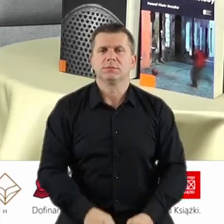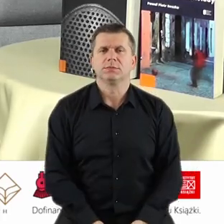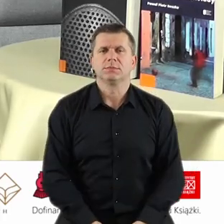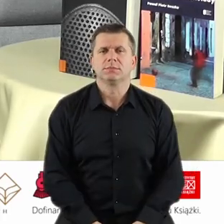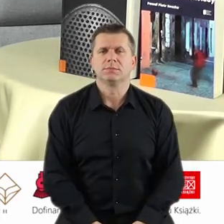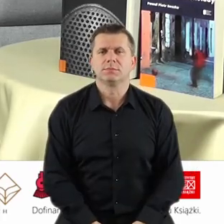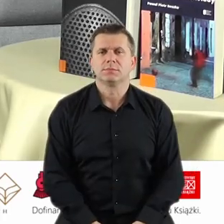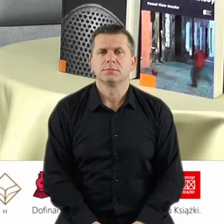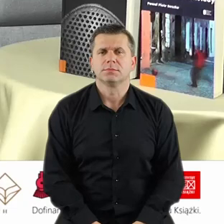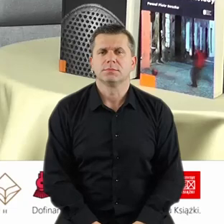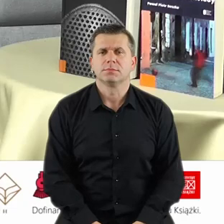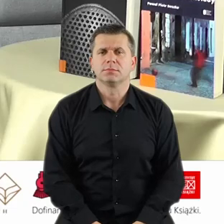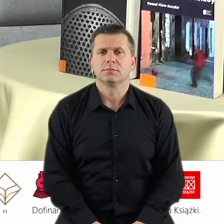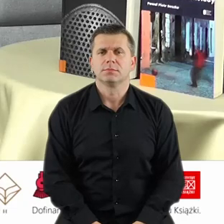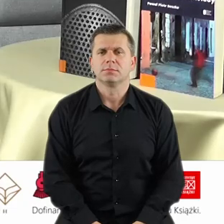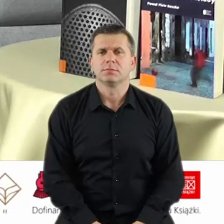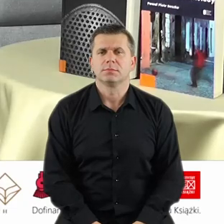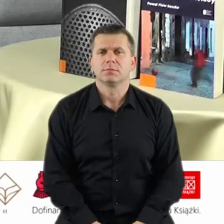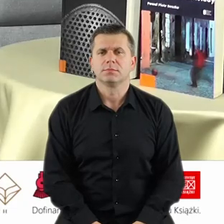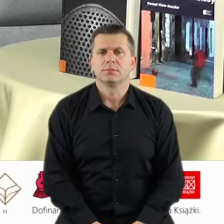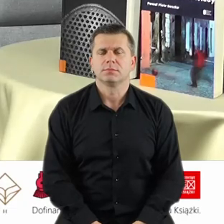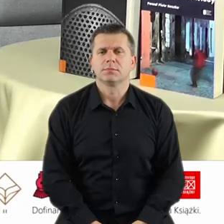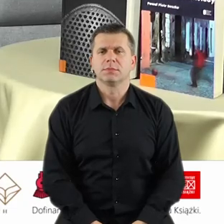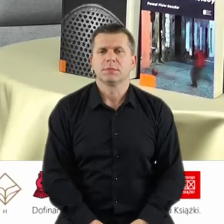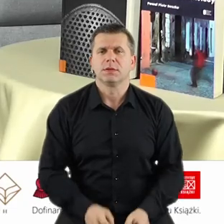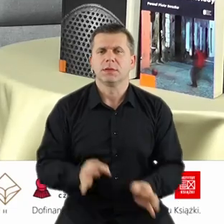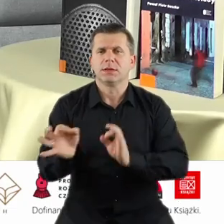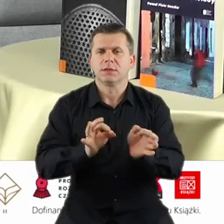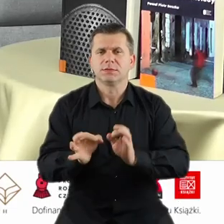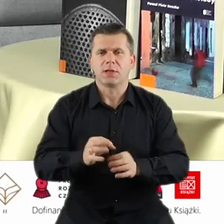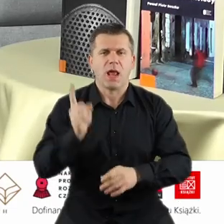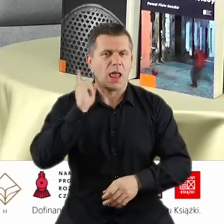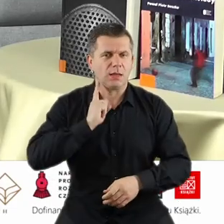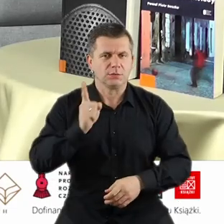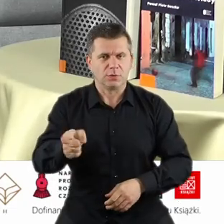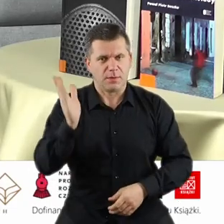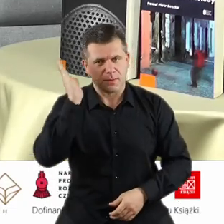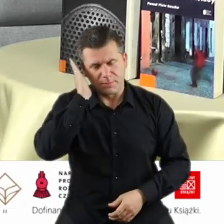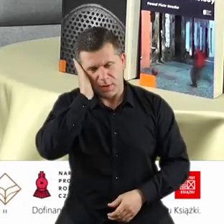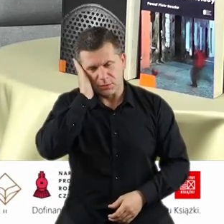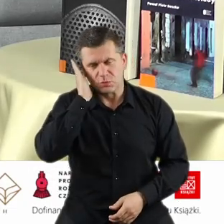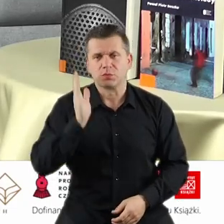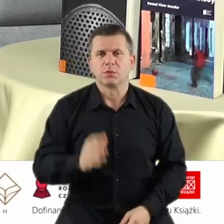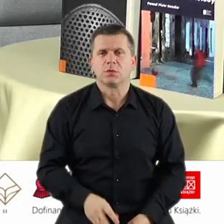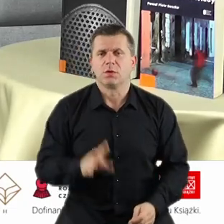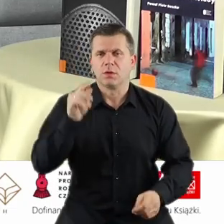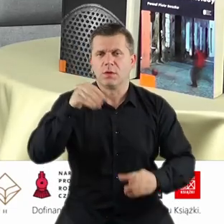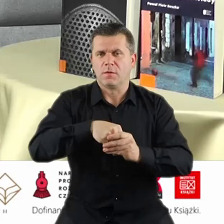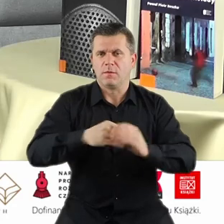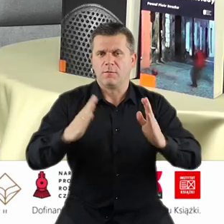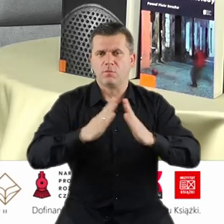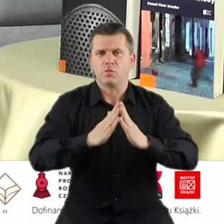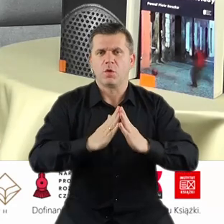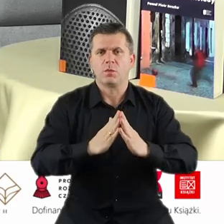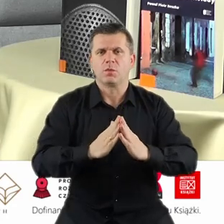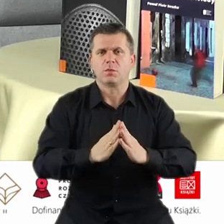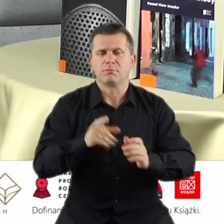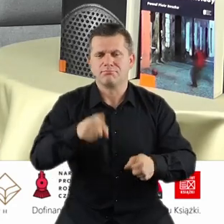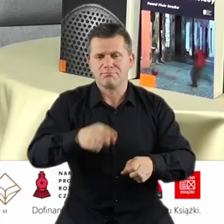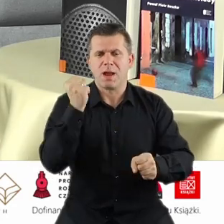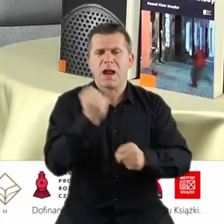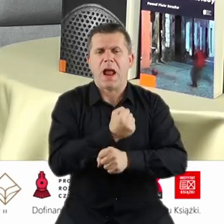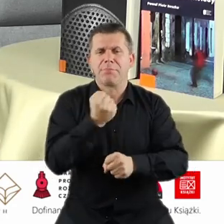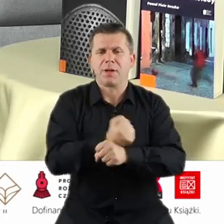historia licealistki, jest w tym tekście historia licealistki, która mieszka zresztą w domu